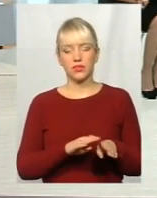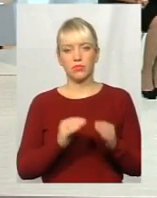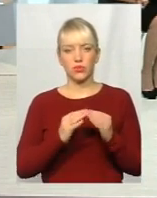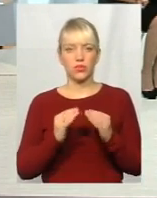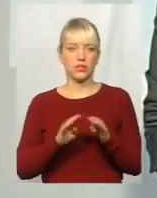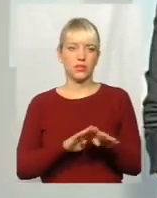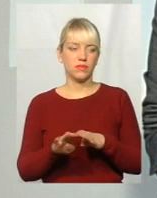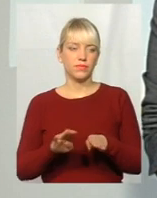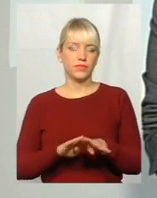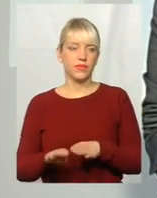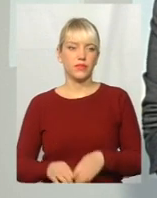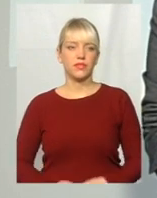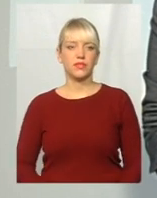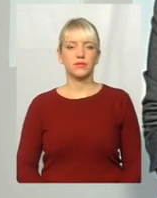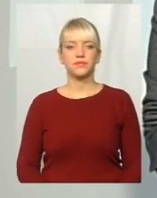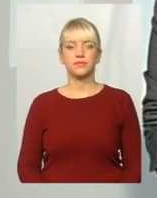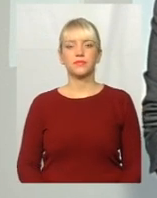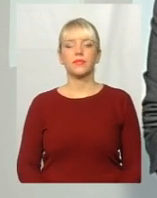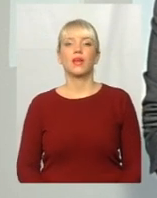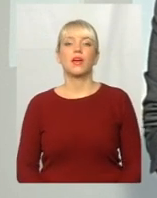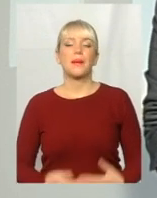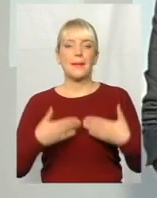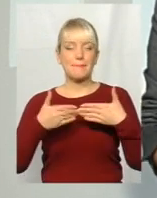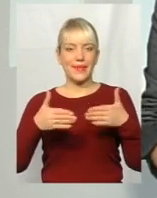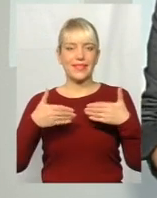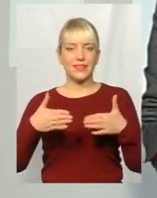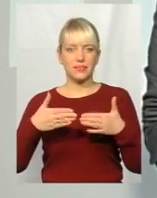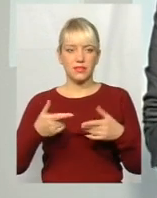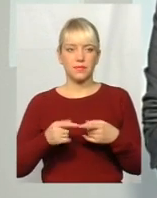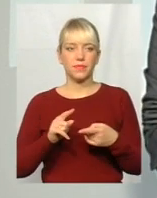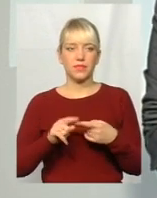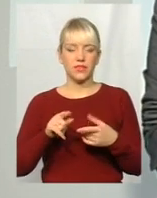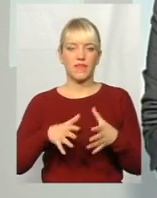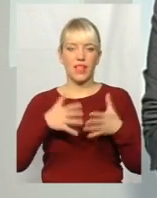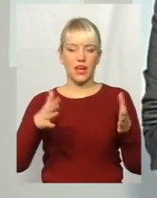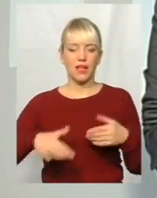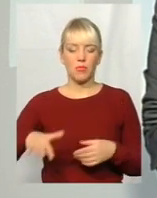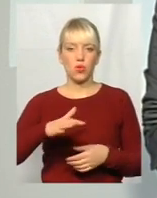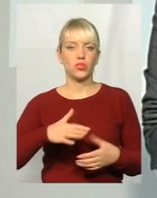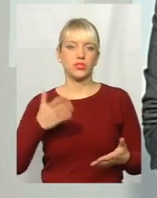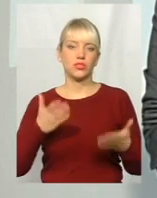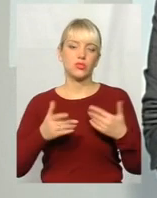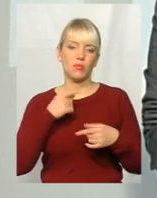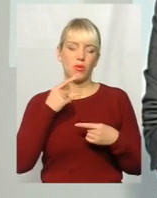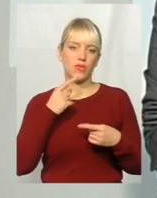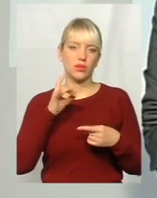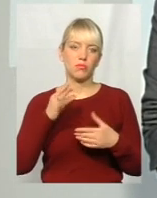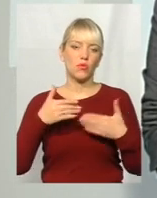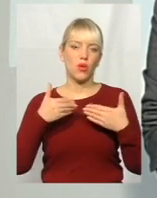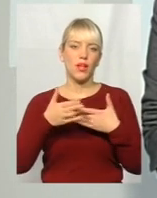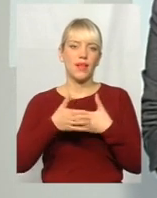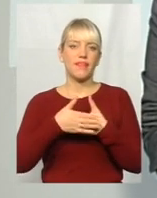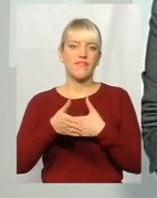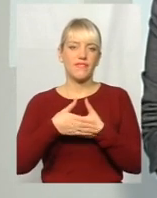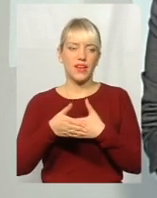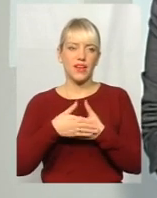однакові. Добре, давайте ще так більш детально розберемо. Під'їзд, в принципі, ну так, досить велика площа. От якщо ми беремо там двері і